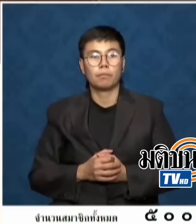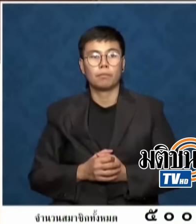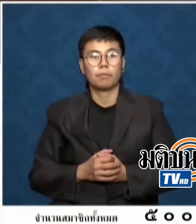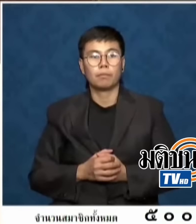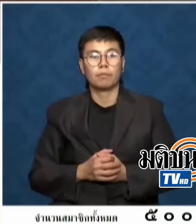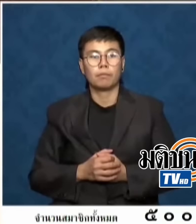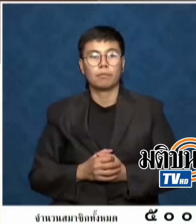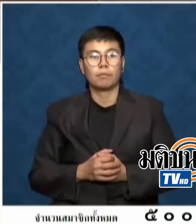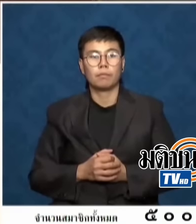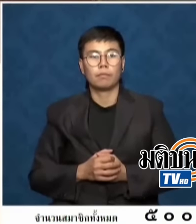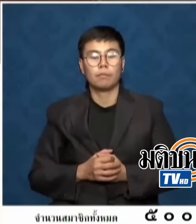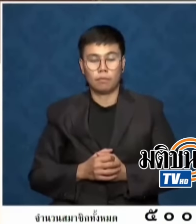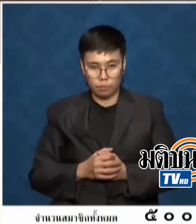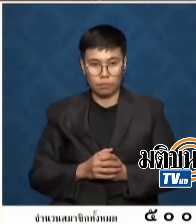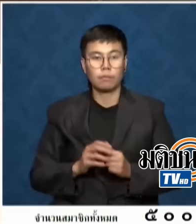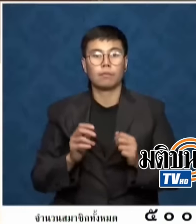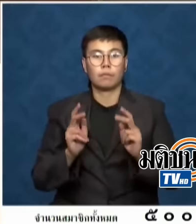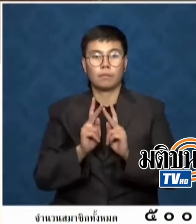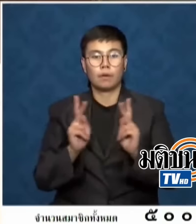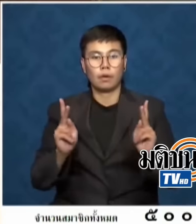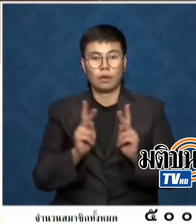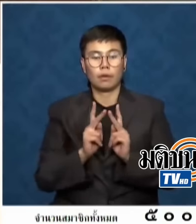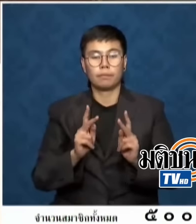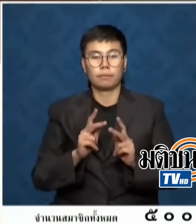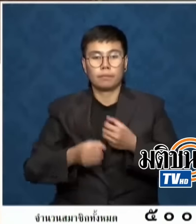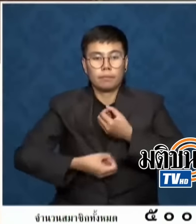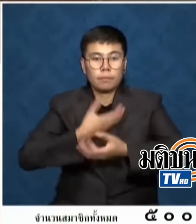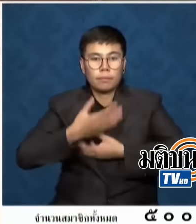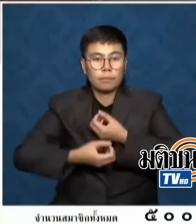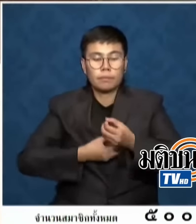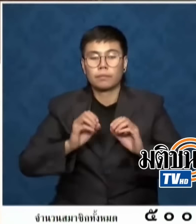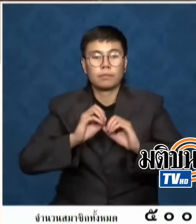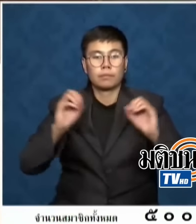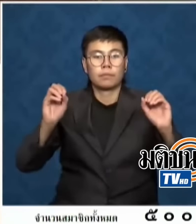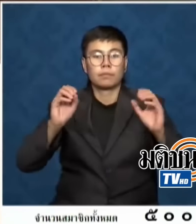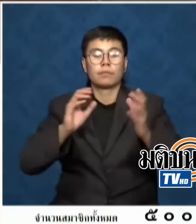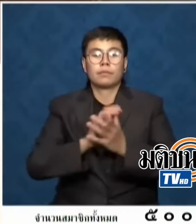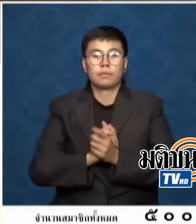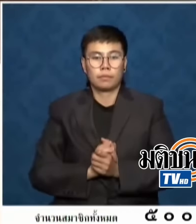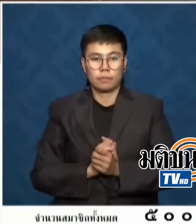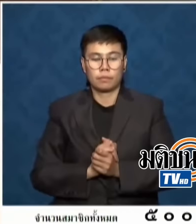ครับกรรมธิการไม่ติดใจนะครับต่อไป